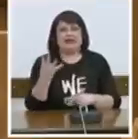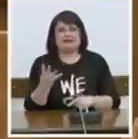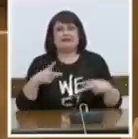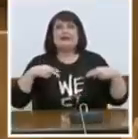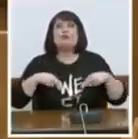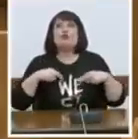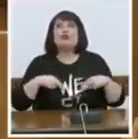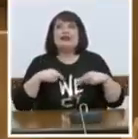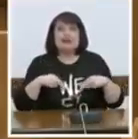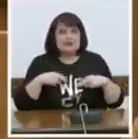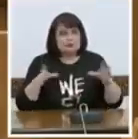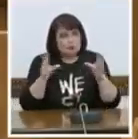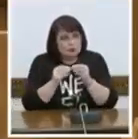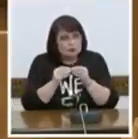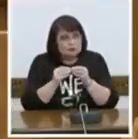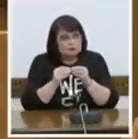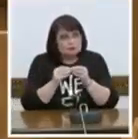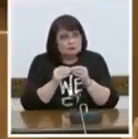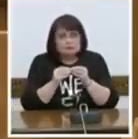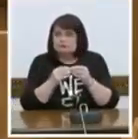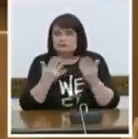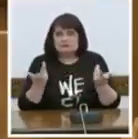υπουργών με